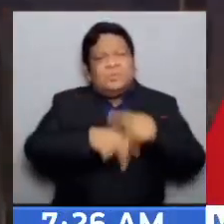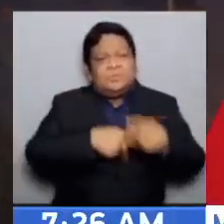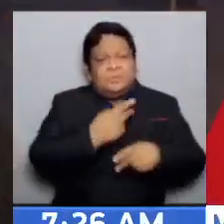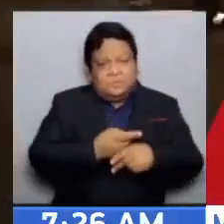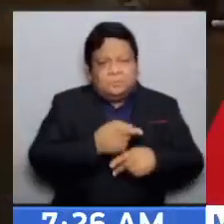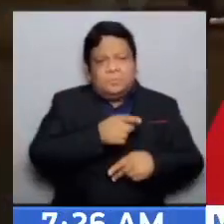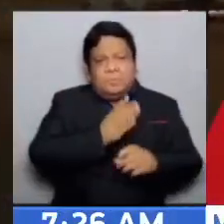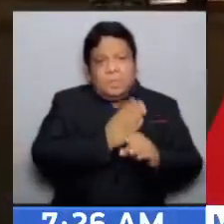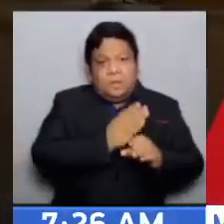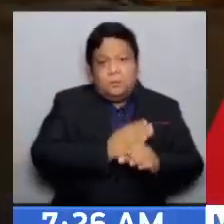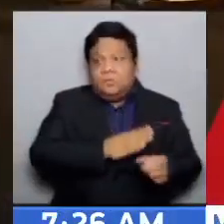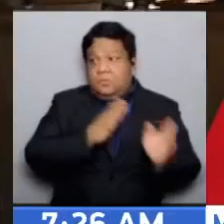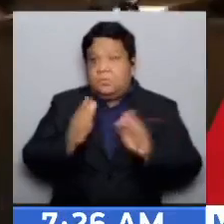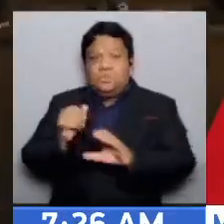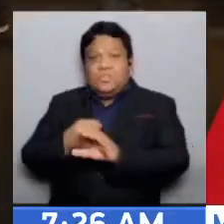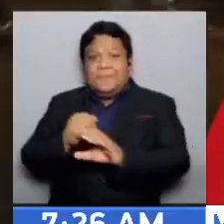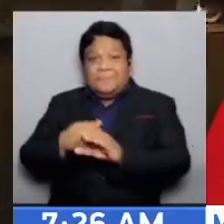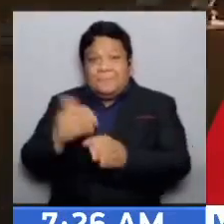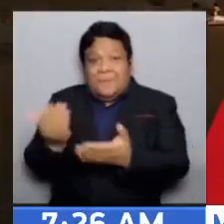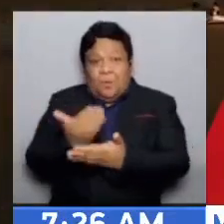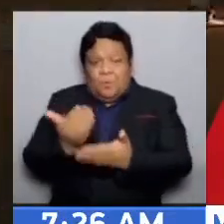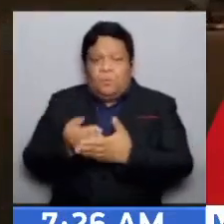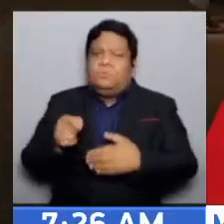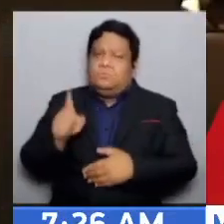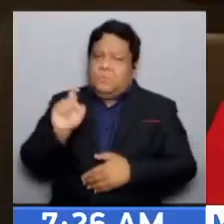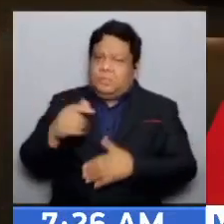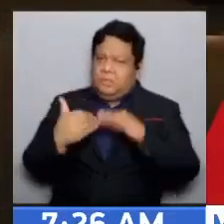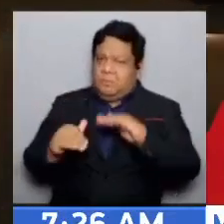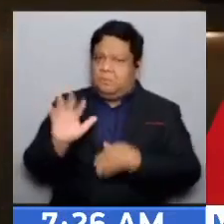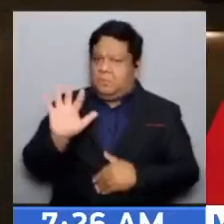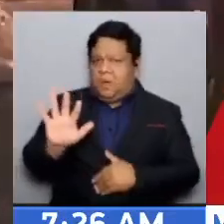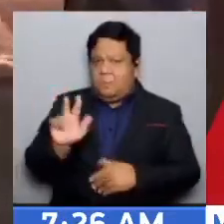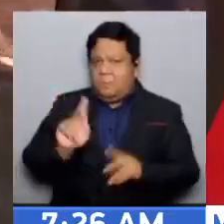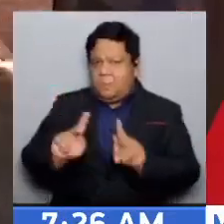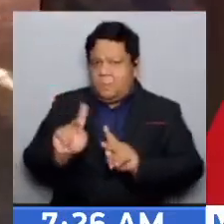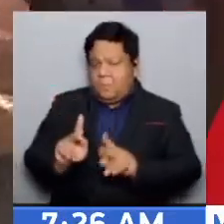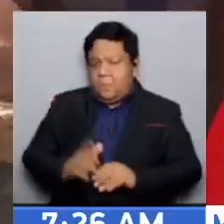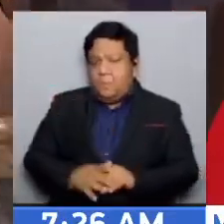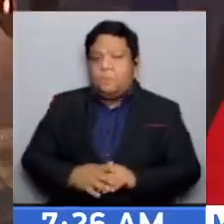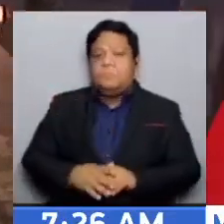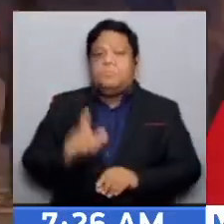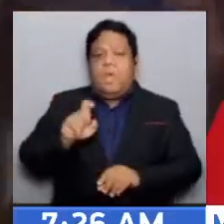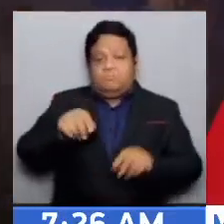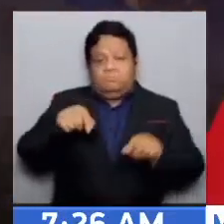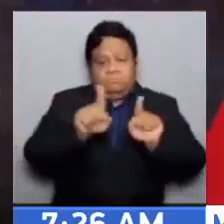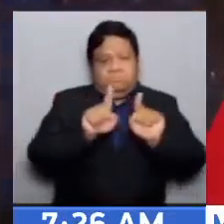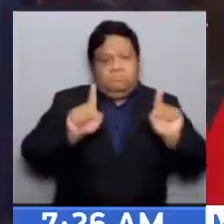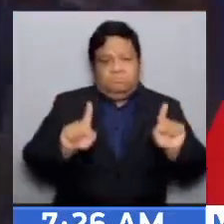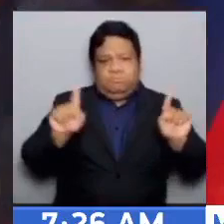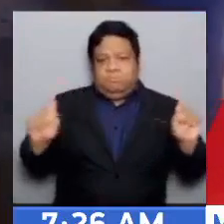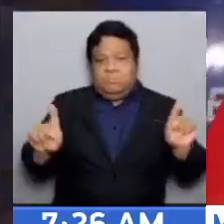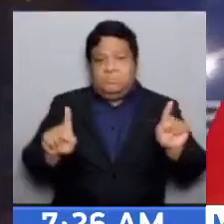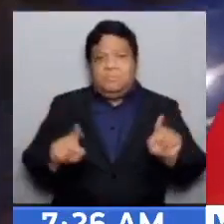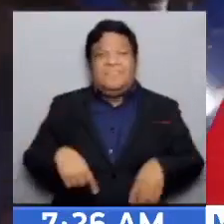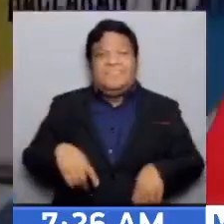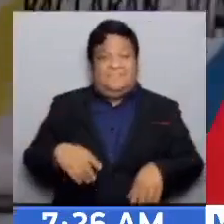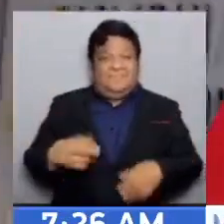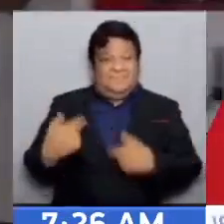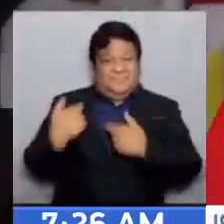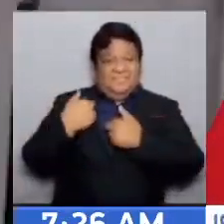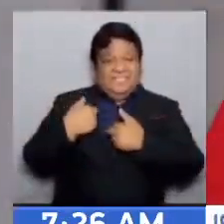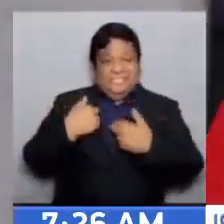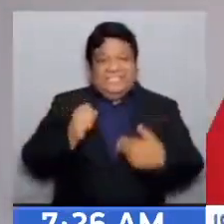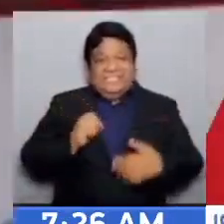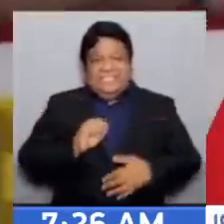sa modern jeep, dapat din may pagitan ng mga pasahero nakatayo. Ang mga konduktor aminadong mahirap ito maipatupad, lalo na kung dagsa ang